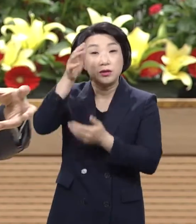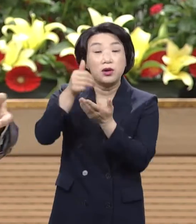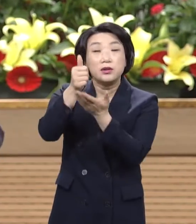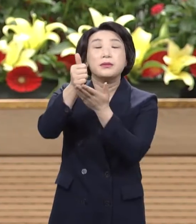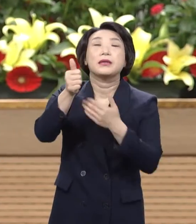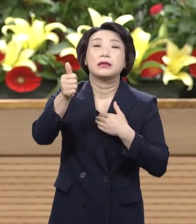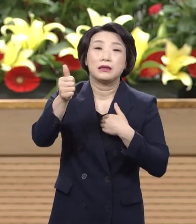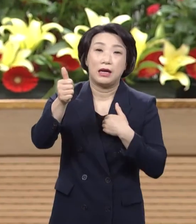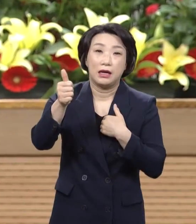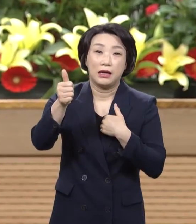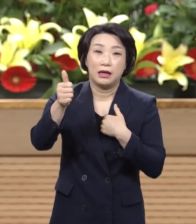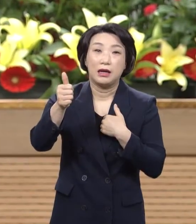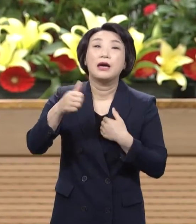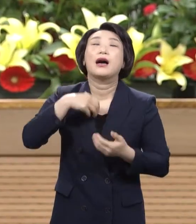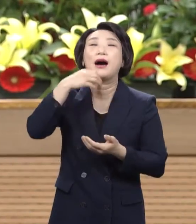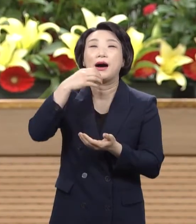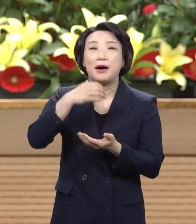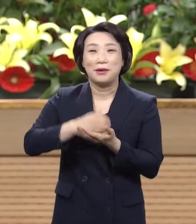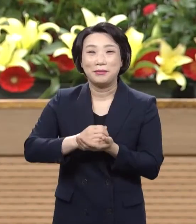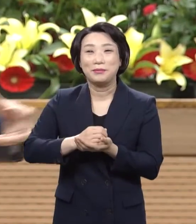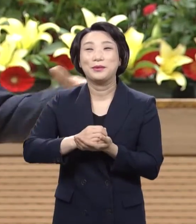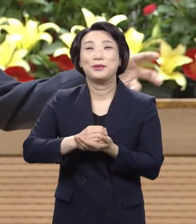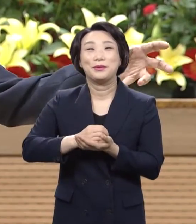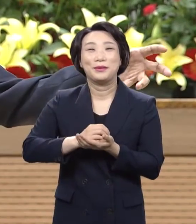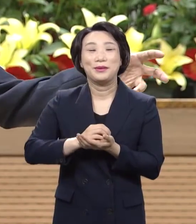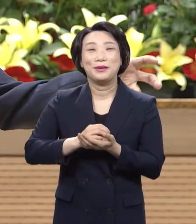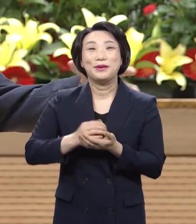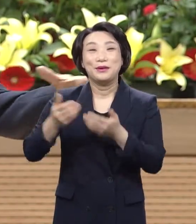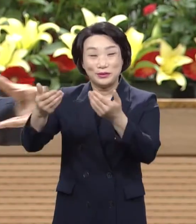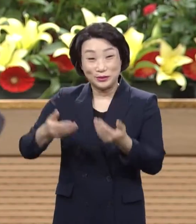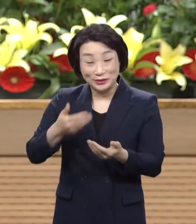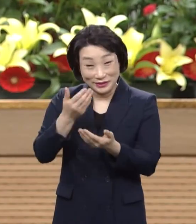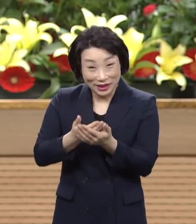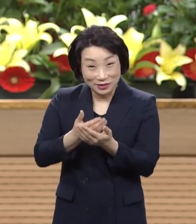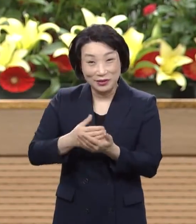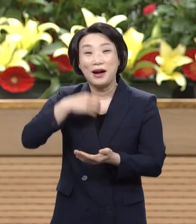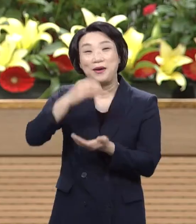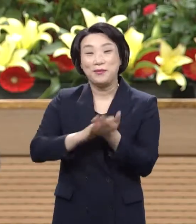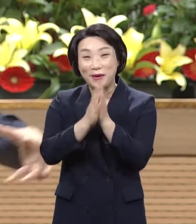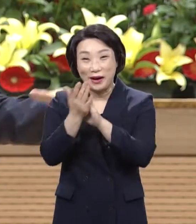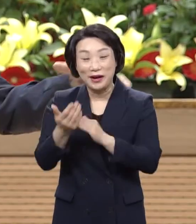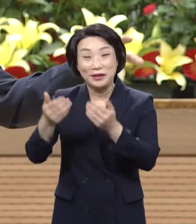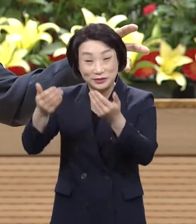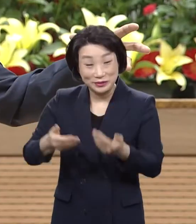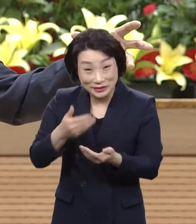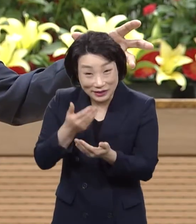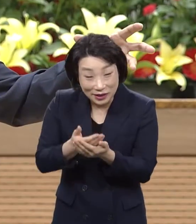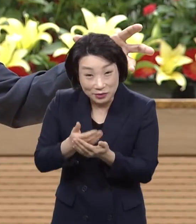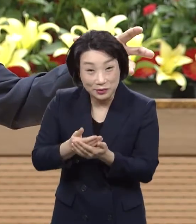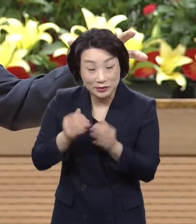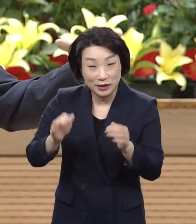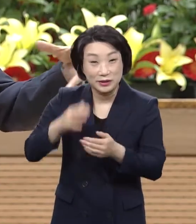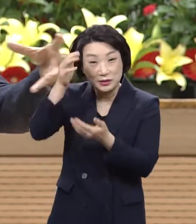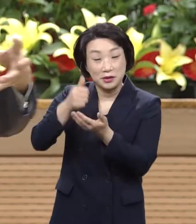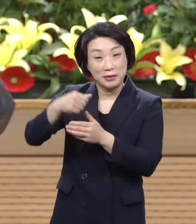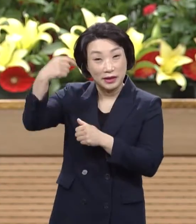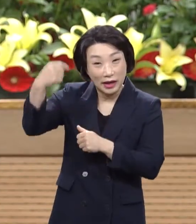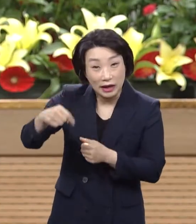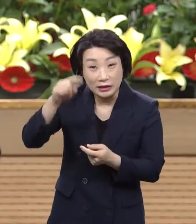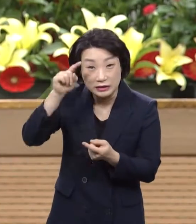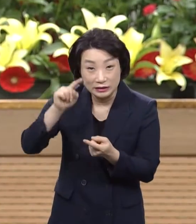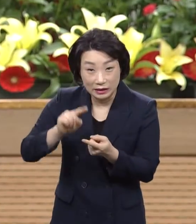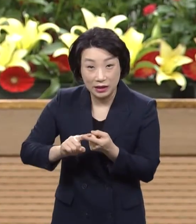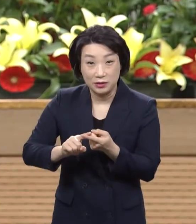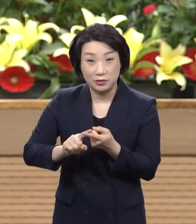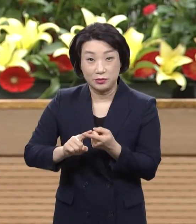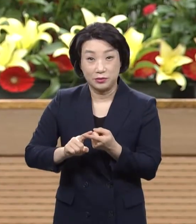성령이 너희에게 감동하시는 대로, 감화하시는 대로, 성령이 가르치시는